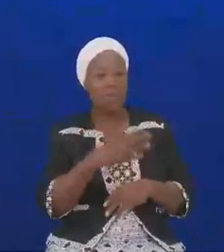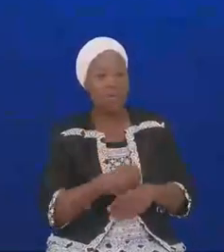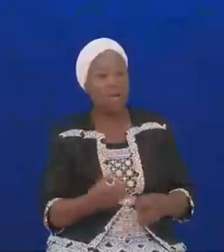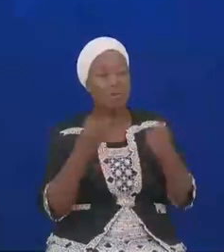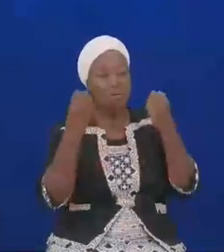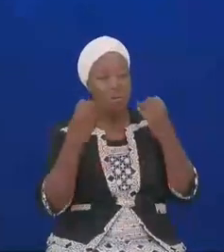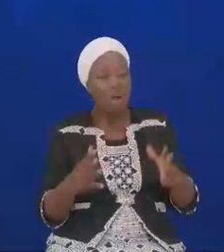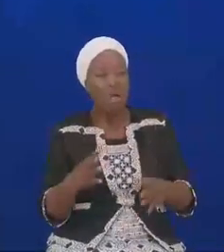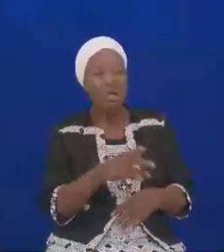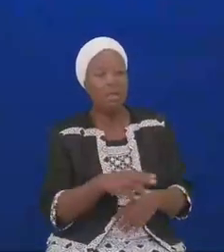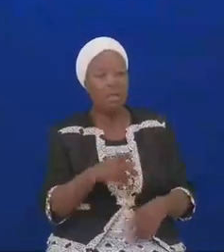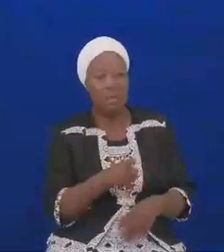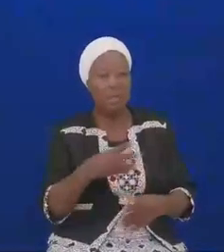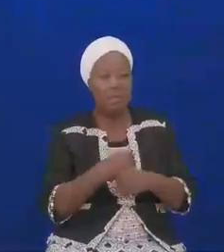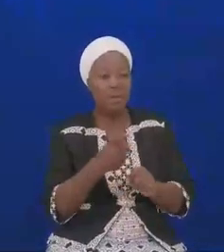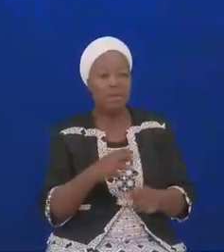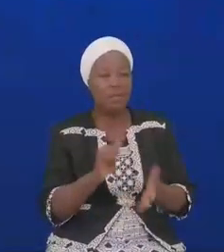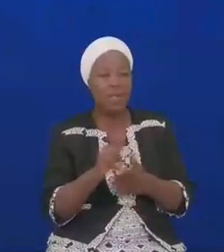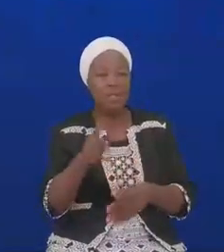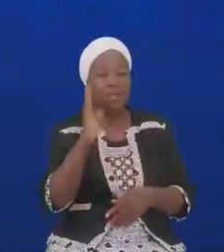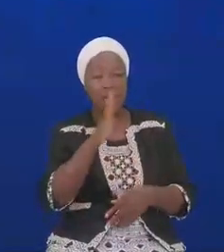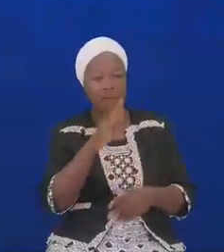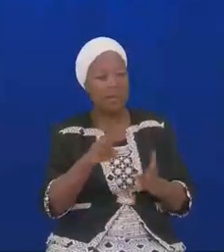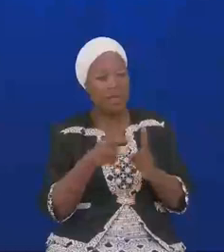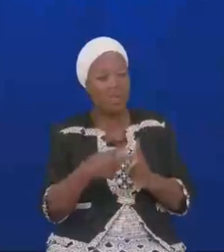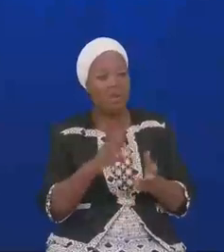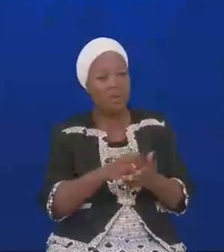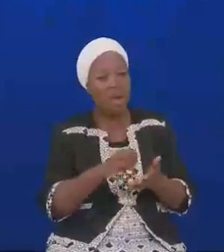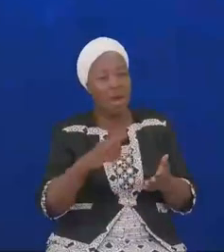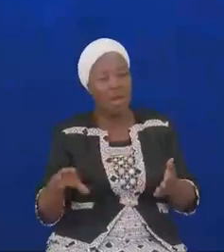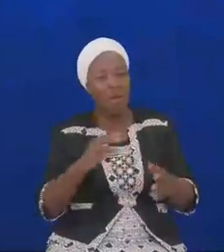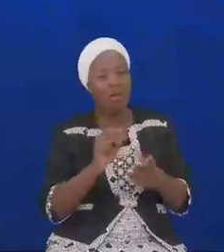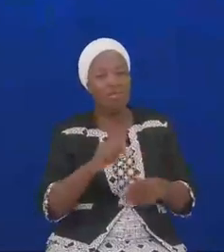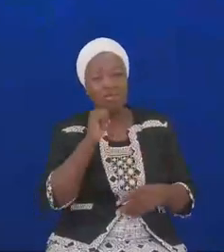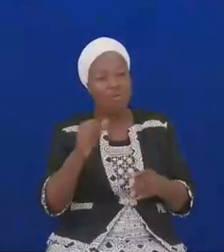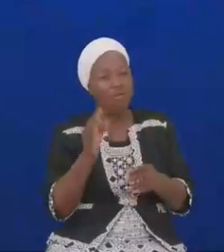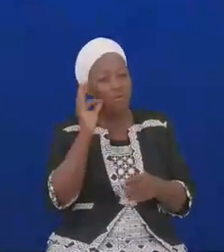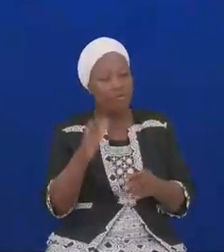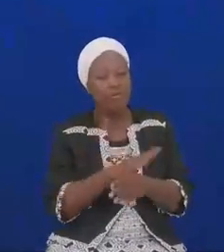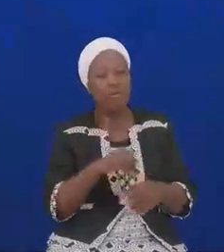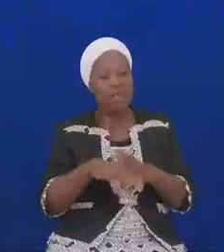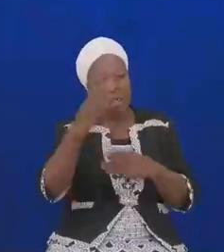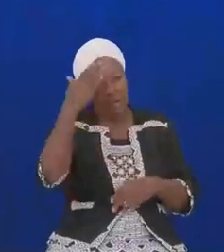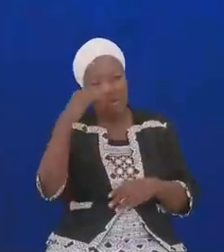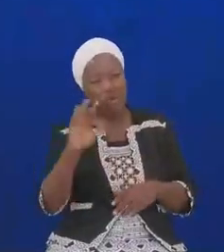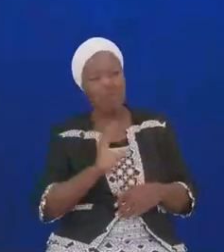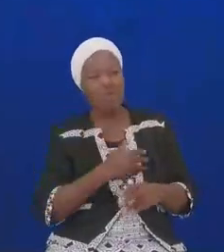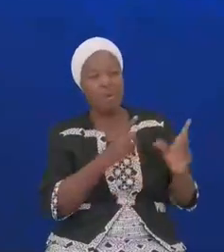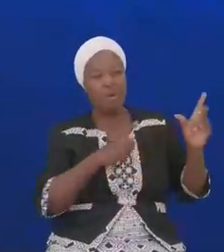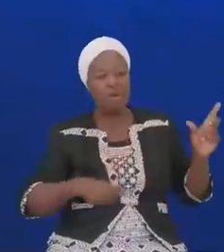abondance, elles ne vous laisseront point oisifs ni stériles pour la connaissance de notre